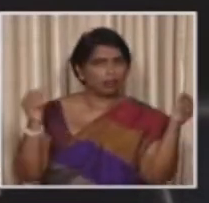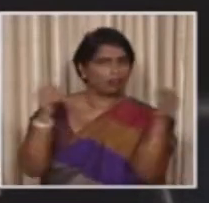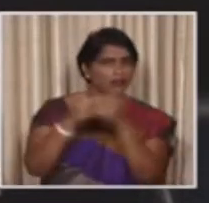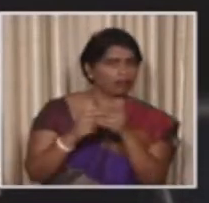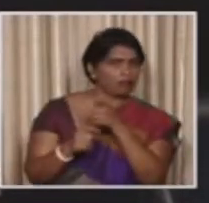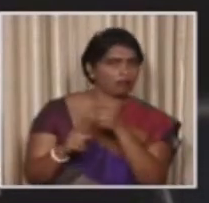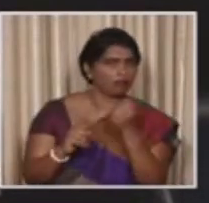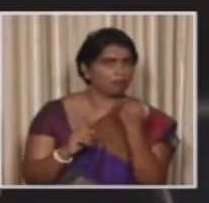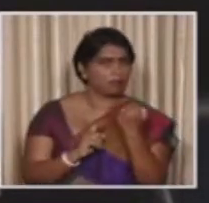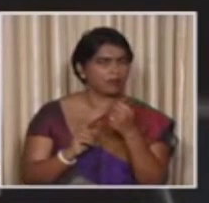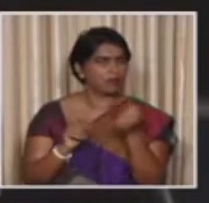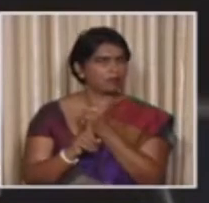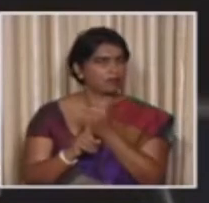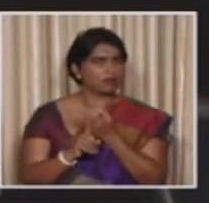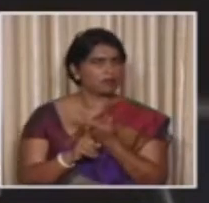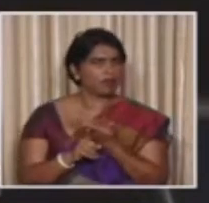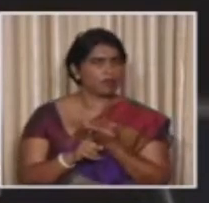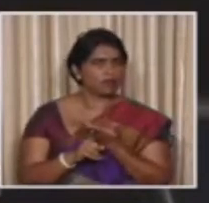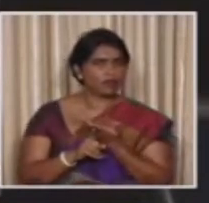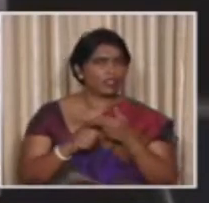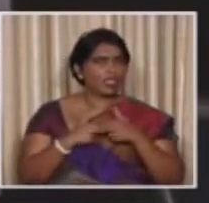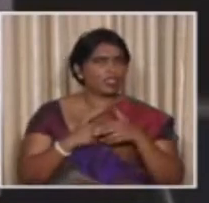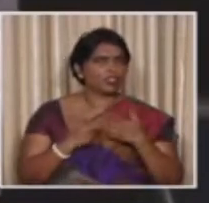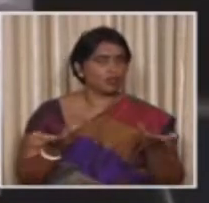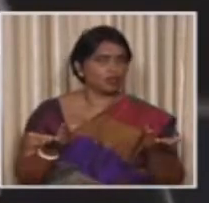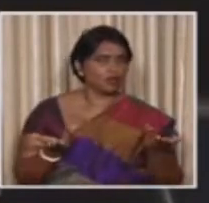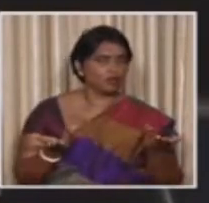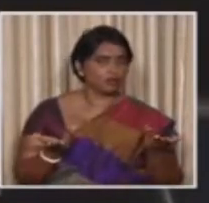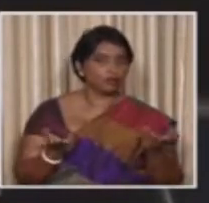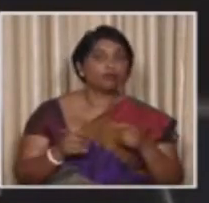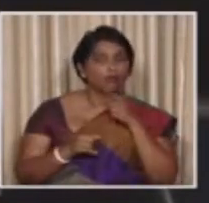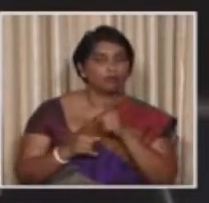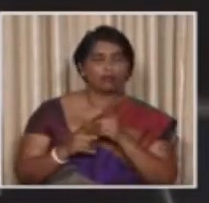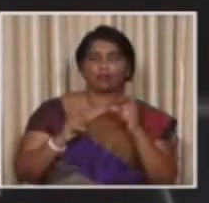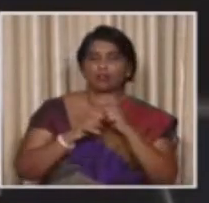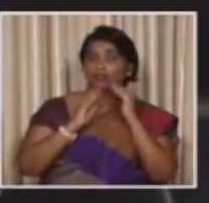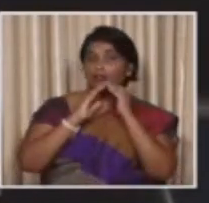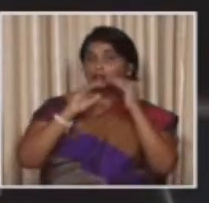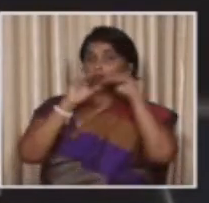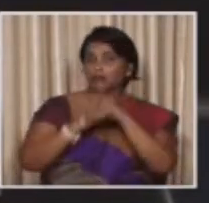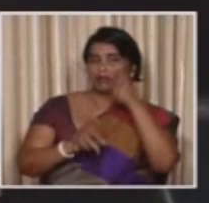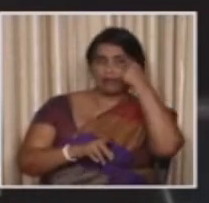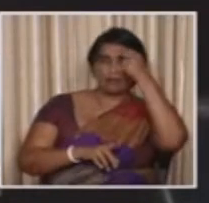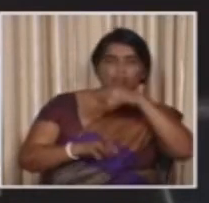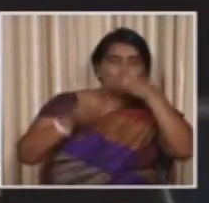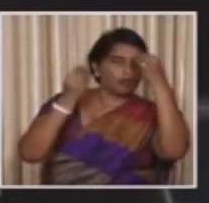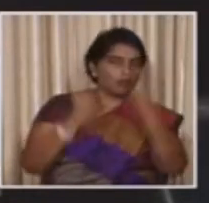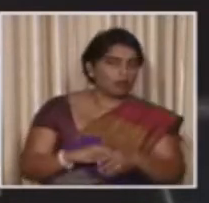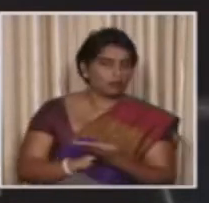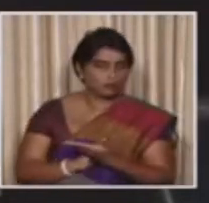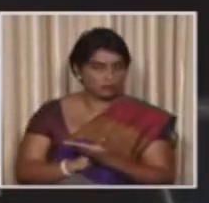යාන් තියෙන හේතුන් මොනවද කියලා. ඒකෙන් දෙපාර්තමේන්තුවක් ඇතුලේ තියෙන විශ්වසනීයභාවය කඩාගෙන